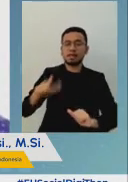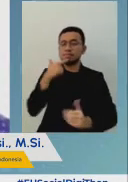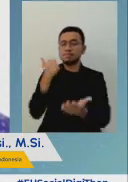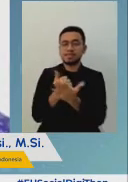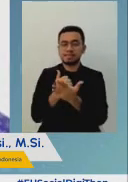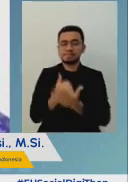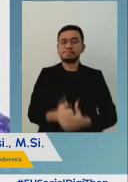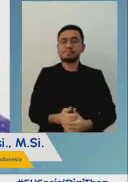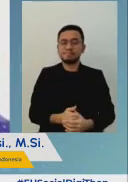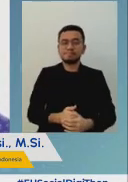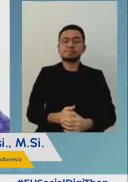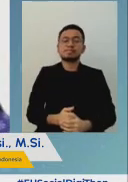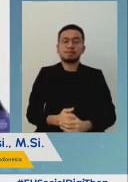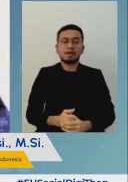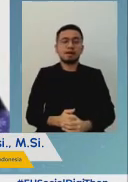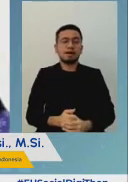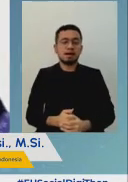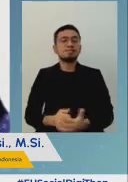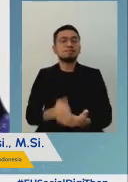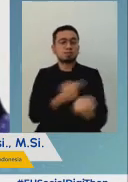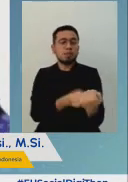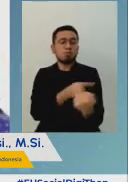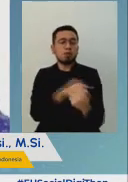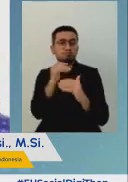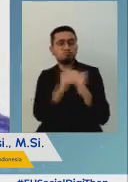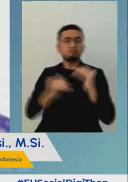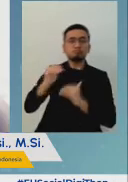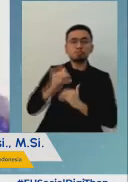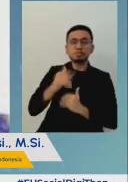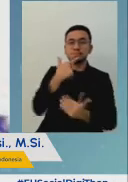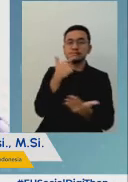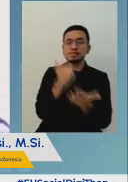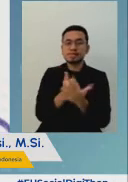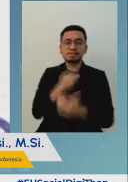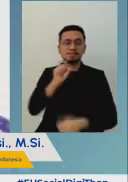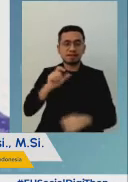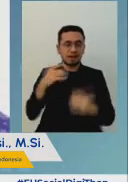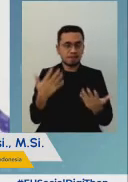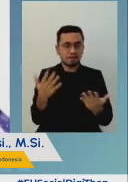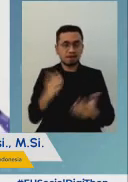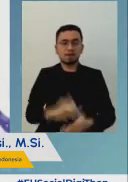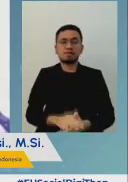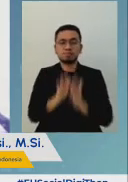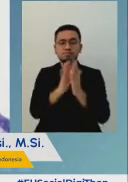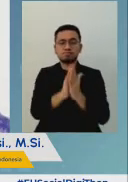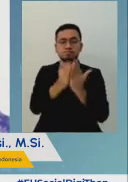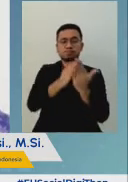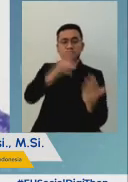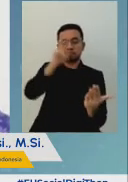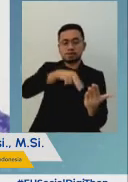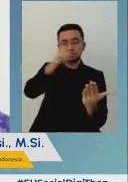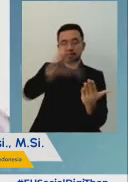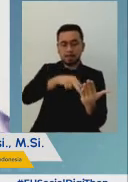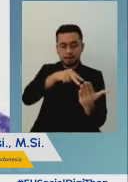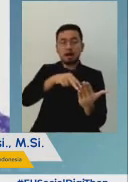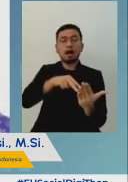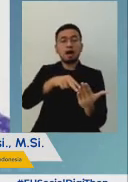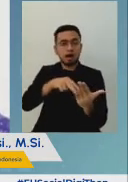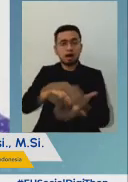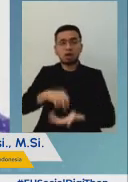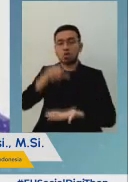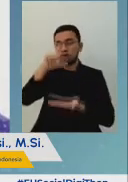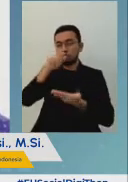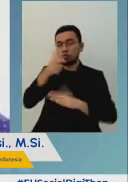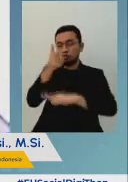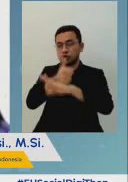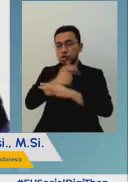jadi mencerdaskan dirinya gimana? Kita bisa baca-baca, ya. Ini sebetulnya yang boleh diposting itu